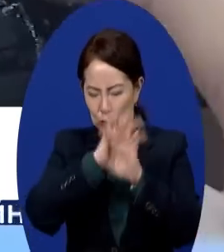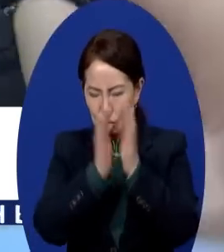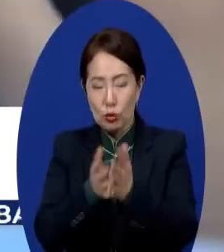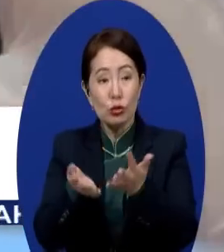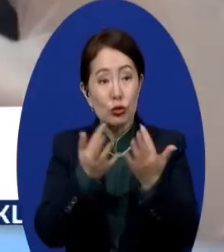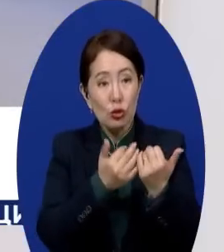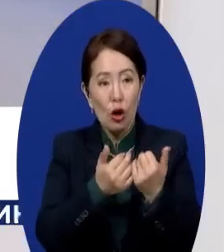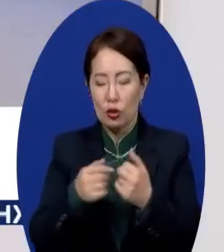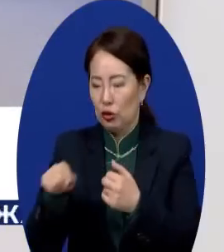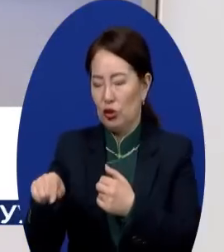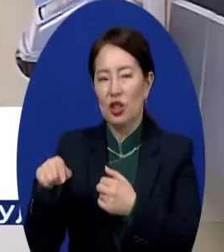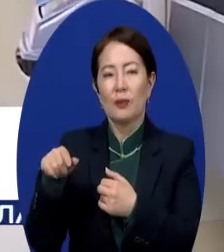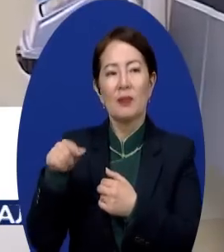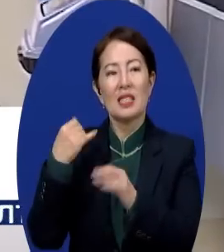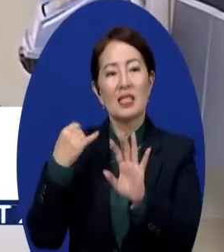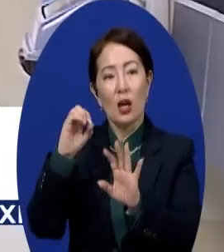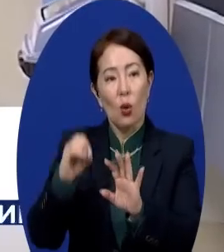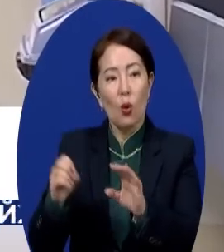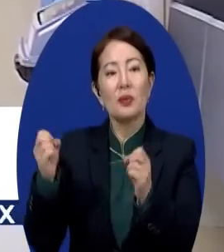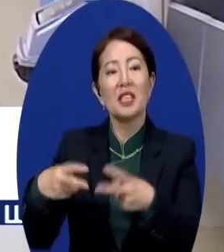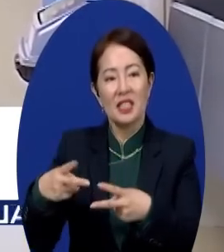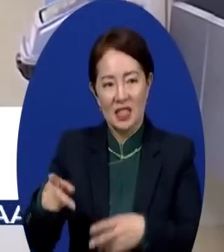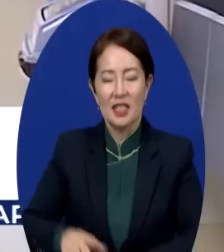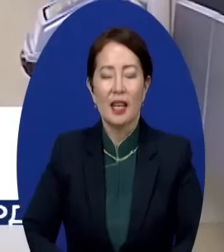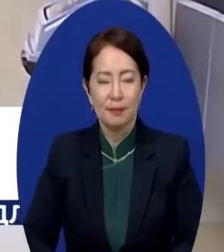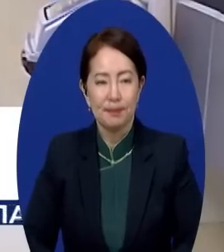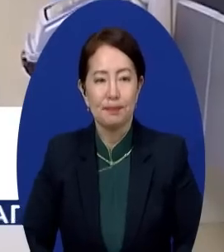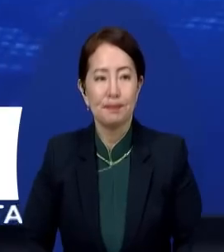бүртгэгдсэн халдварын нийт тохиолдлын 60%-тай тэнцэж байгаа юм байна.